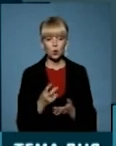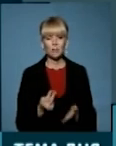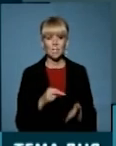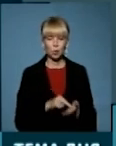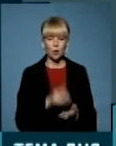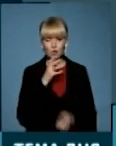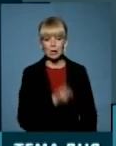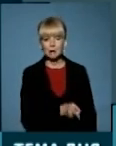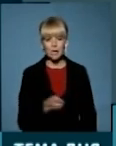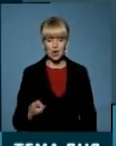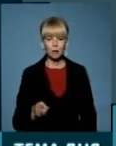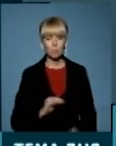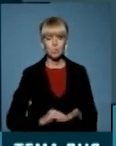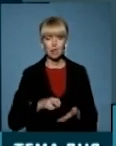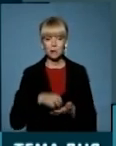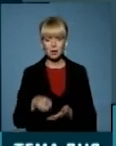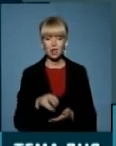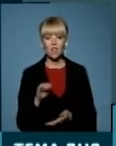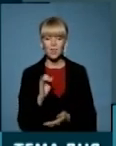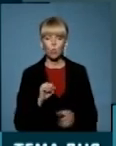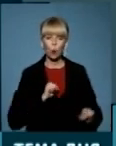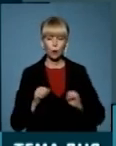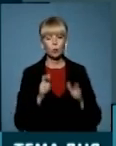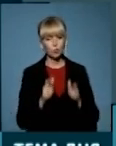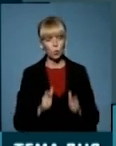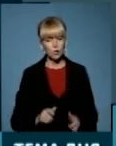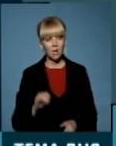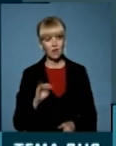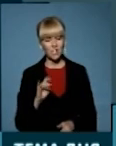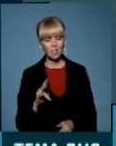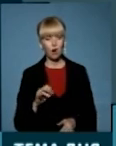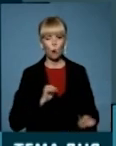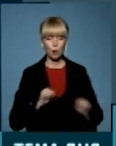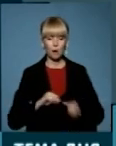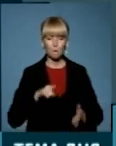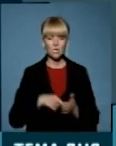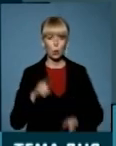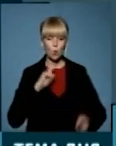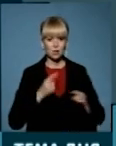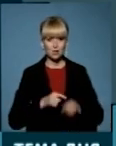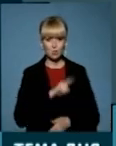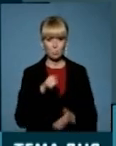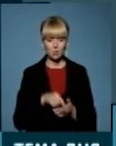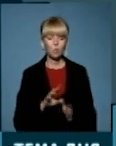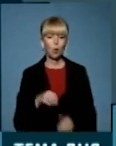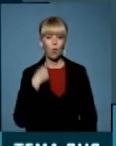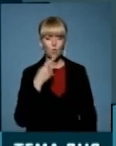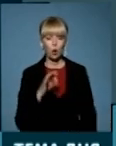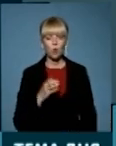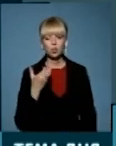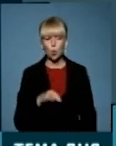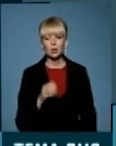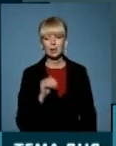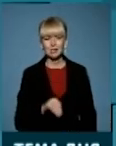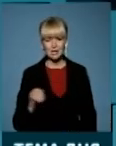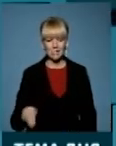встановлювати терміни, писати листи на фінуправління, вже узгоджувати з фінуправлінням міської ради ці питання, тому що мова йде тут про сотні